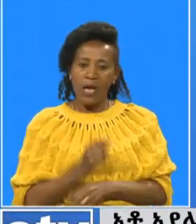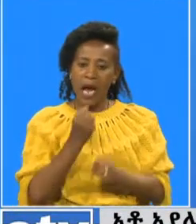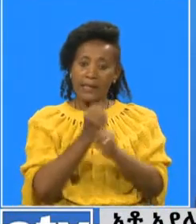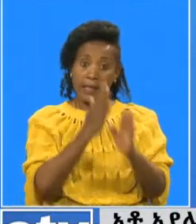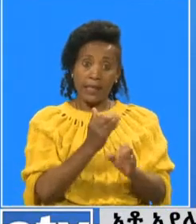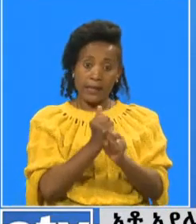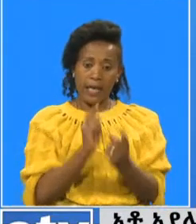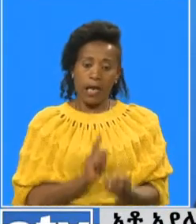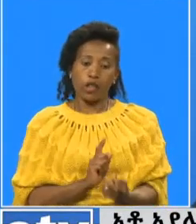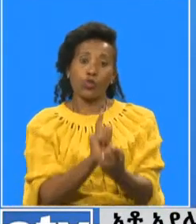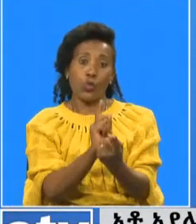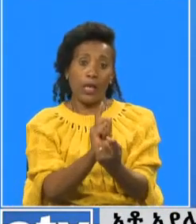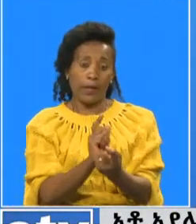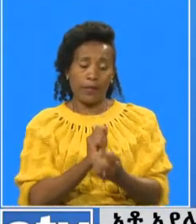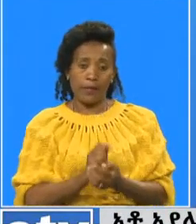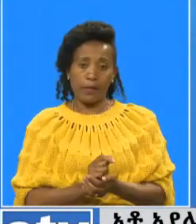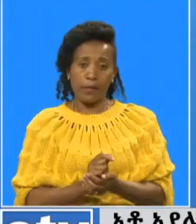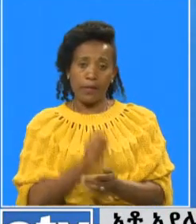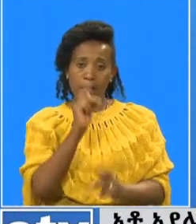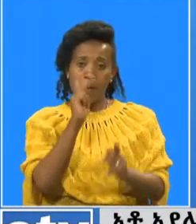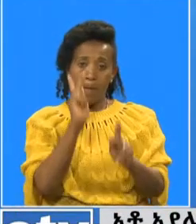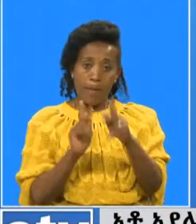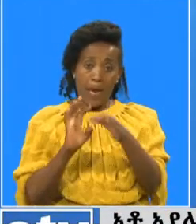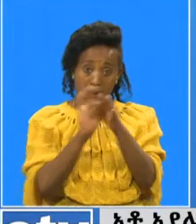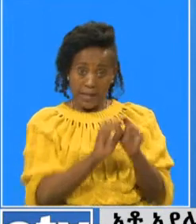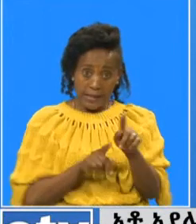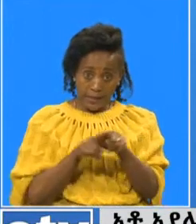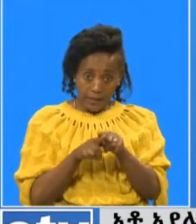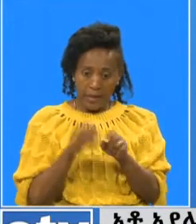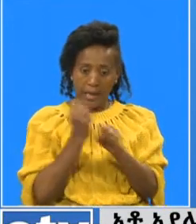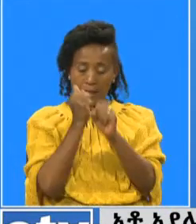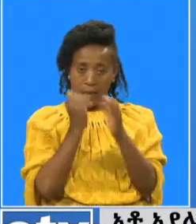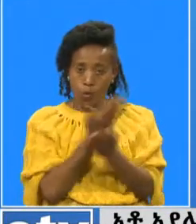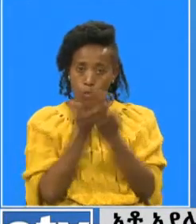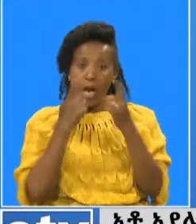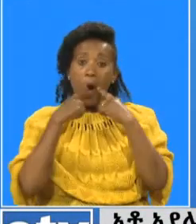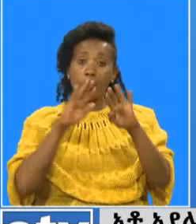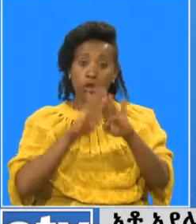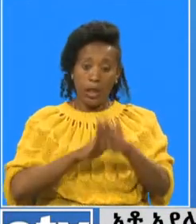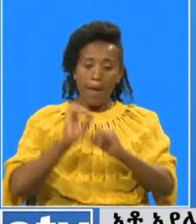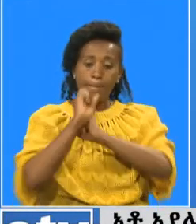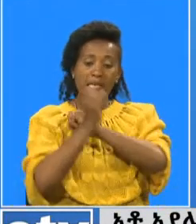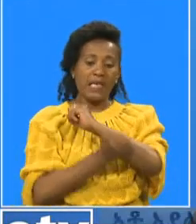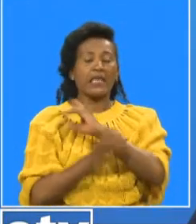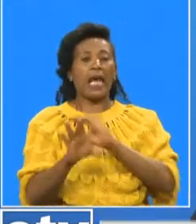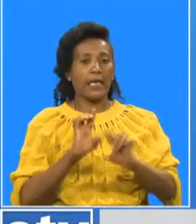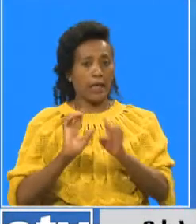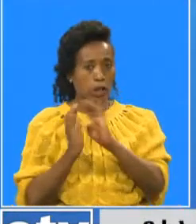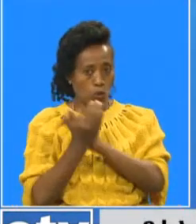የአሰሪና ሰራተኛ ግንኙነት በህብረት ስምምነትና በአሰሪና ሰራተኛ ጉዳይ አዋጅ ላይ መሰረት ያደረገ ስለሆነ